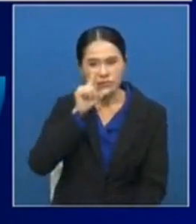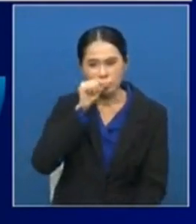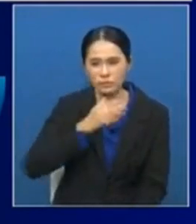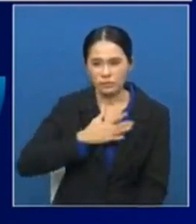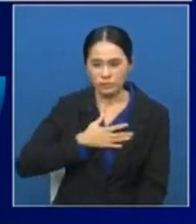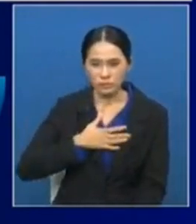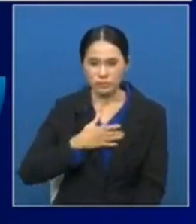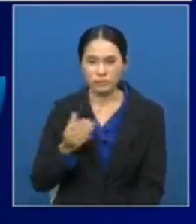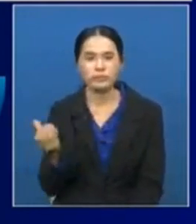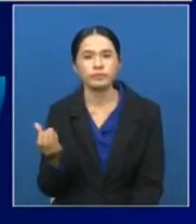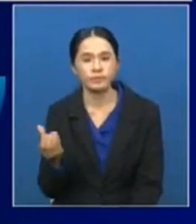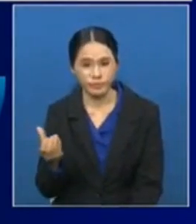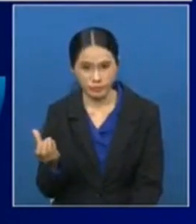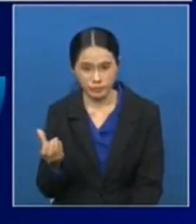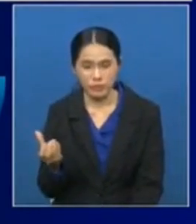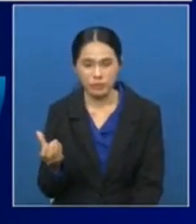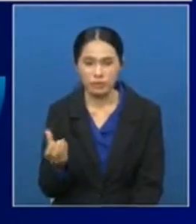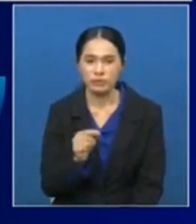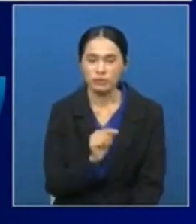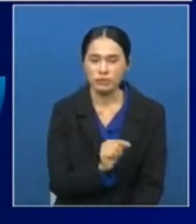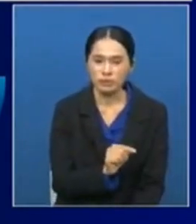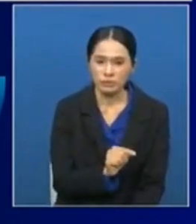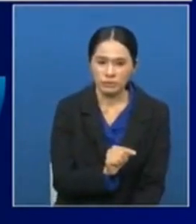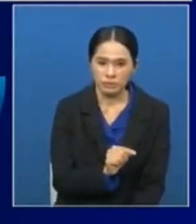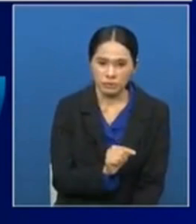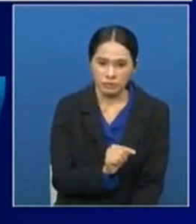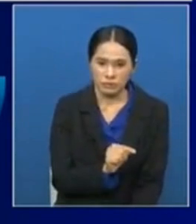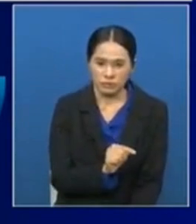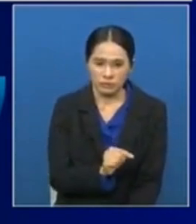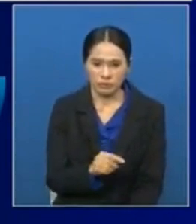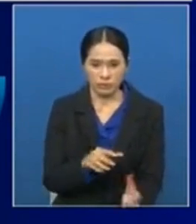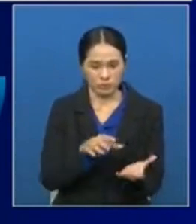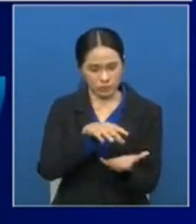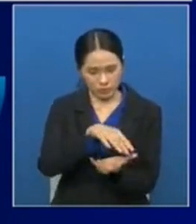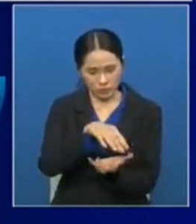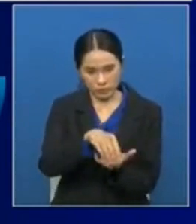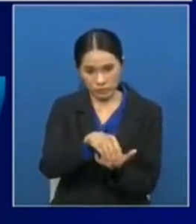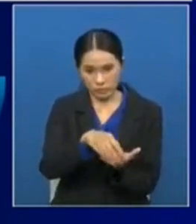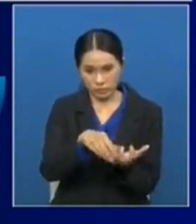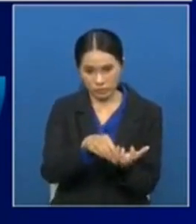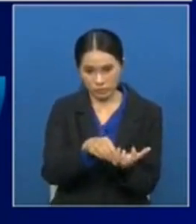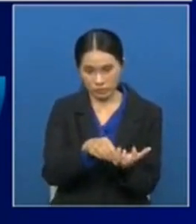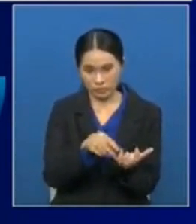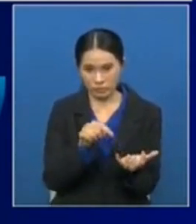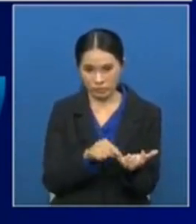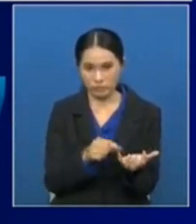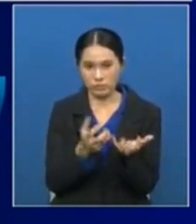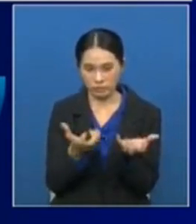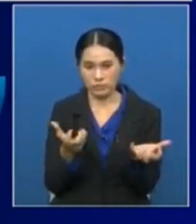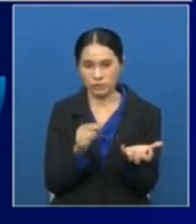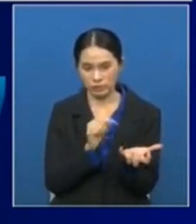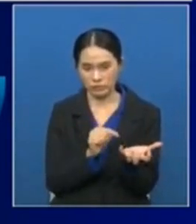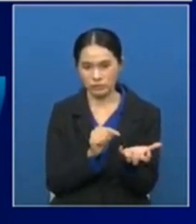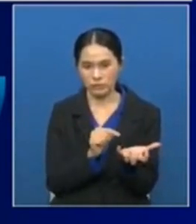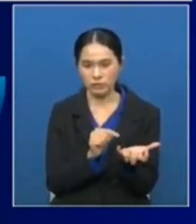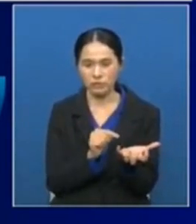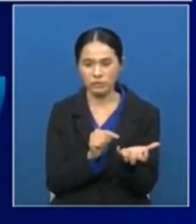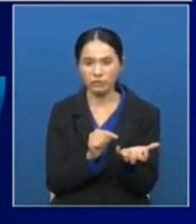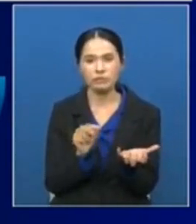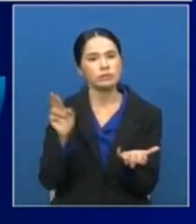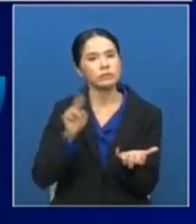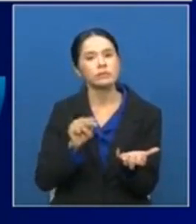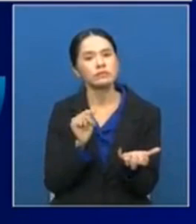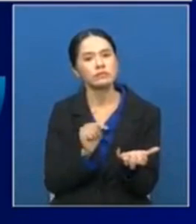ดมสมบูรณ์อ้วนกว่าหน่อยนึง แล้วอีกอย่างนึงคือมันต้องจับลักษณะของตัววัตถุด ิ บผลิตภัณฑ์ที่เอามาใช้